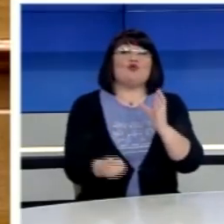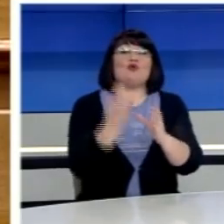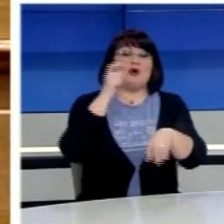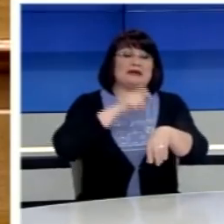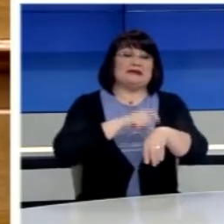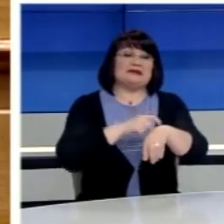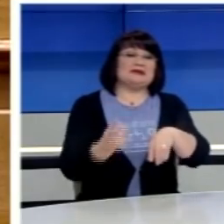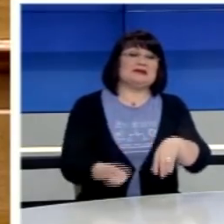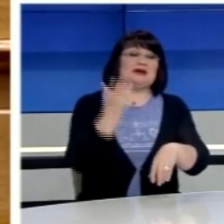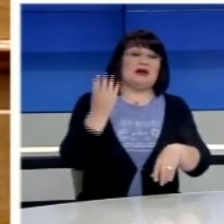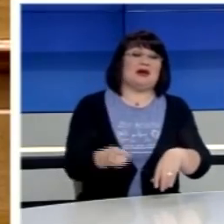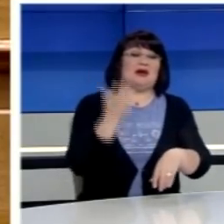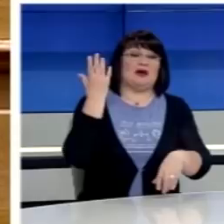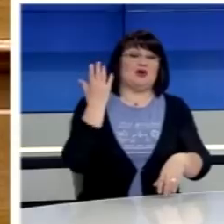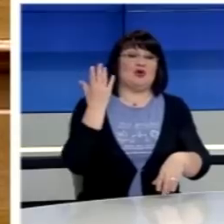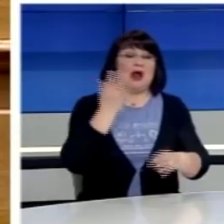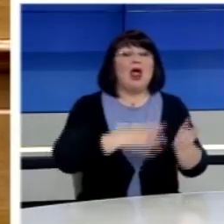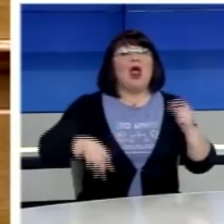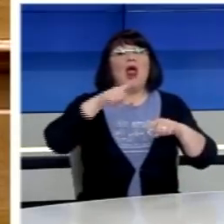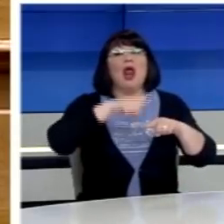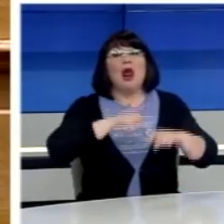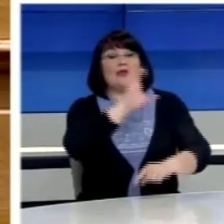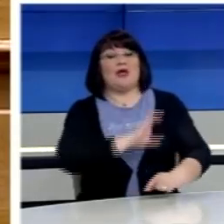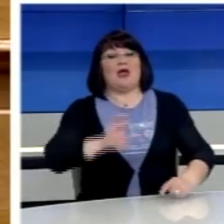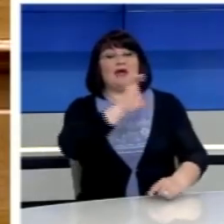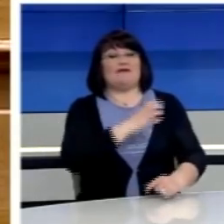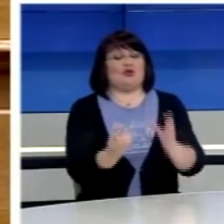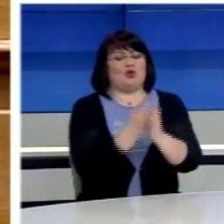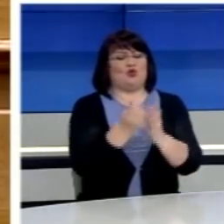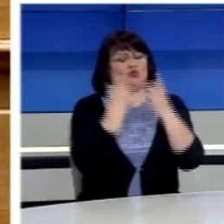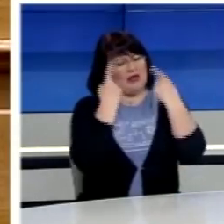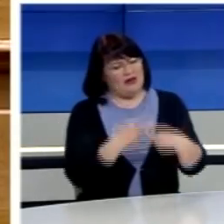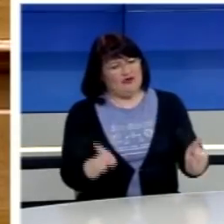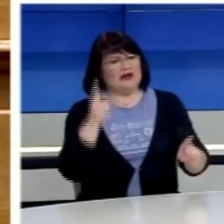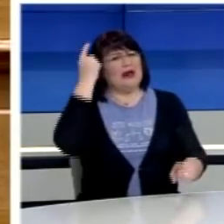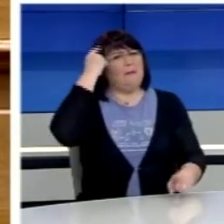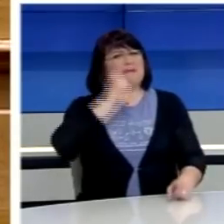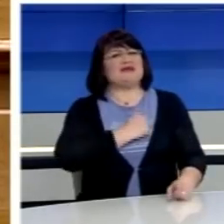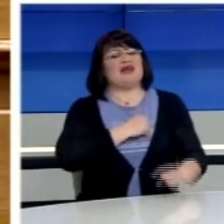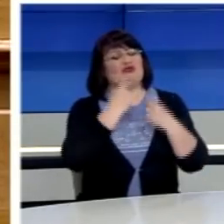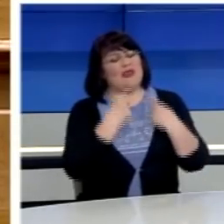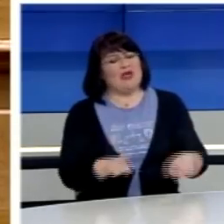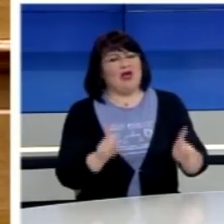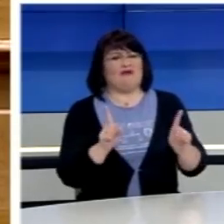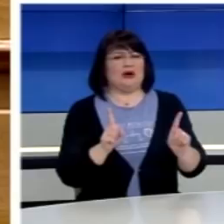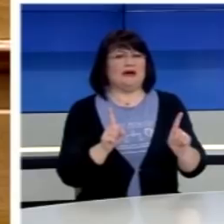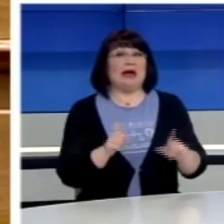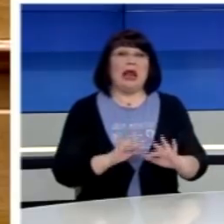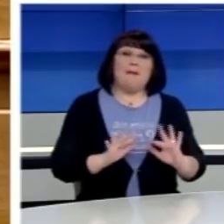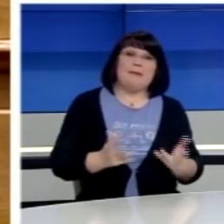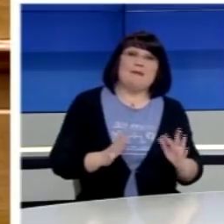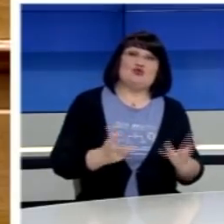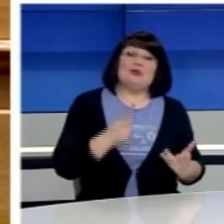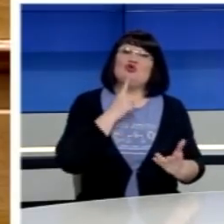σύγχρονα. Θα πείτε, εδώ είναι Ελλάδα, εδώ είναι Ευρώπη, έχουμε άλλη κουλτούρα, άλλη νοοτροπία, το λέτε. Μήπως όμως